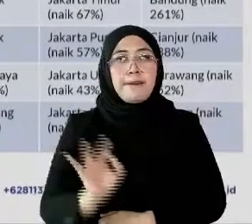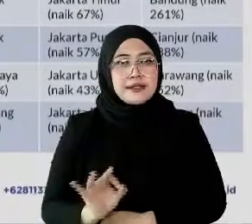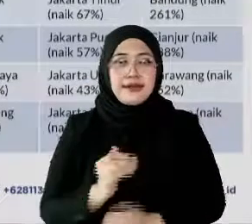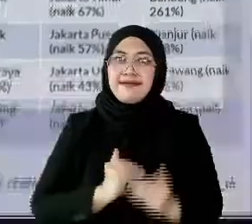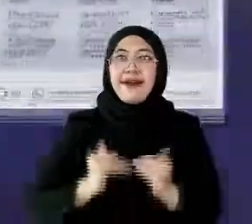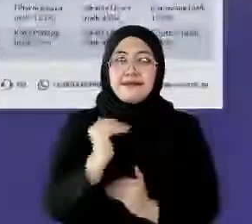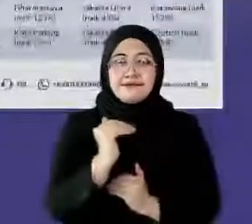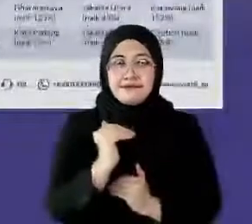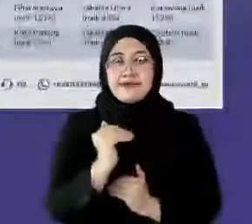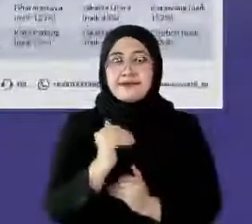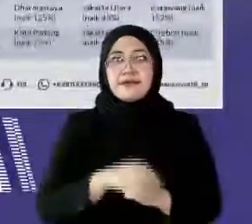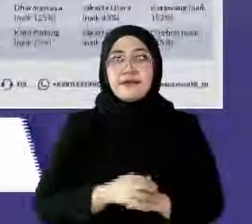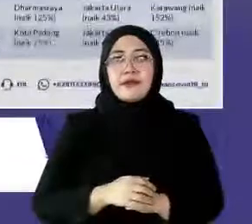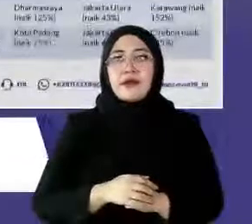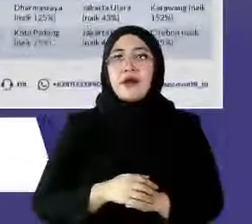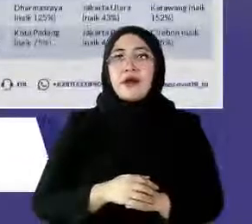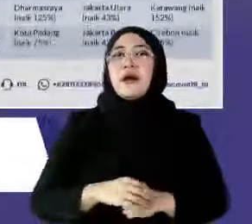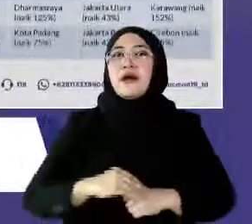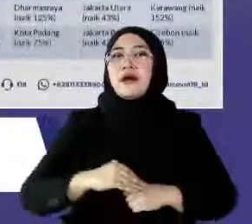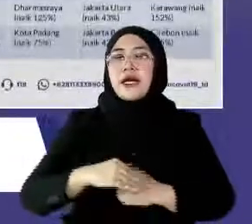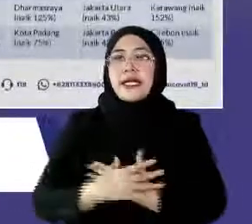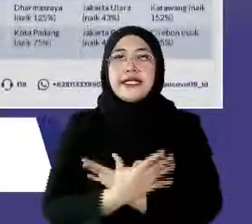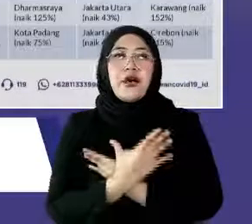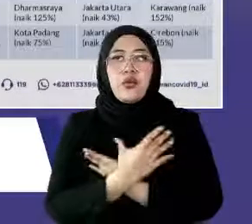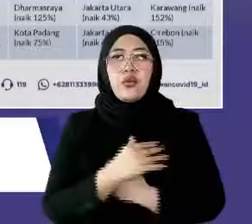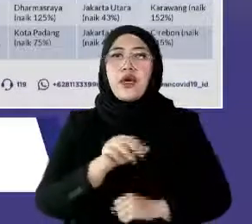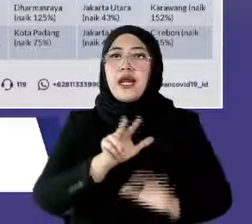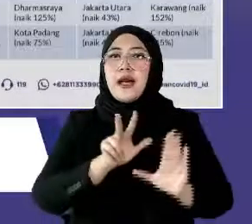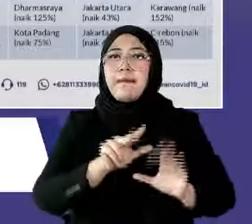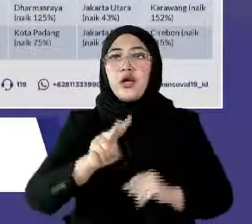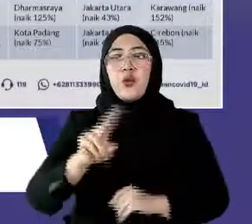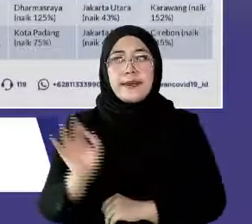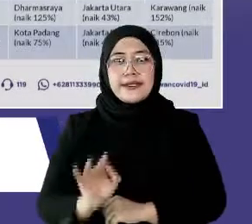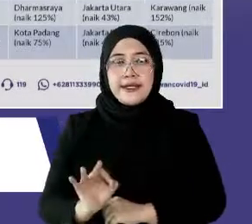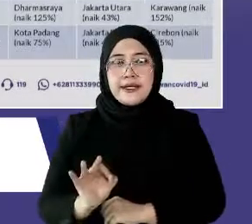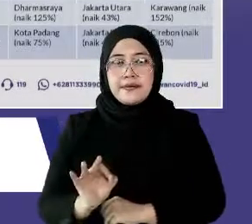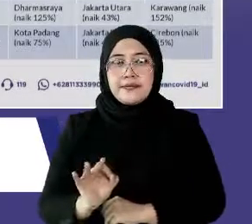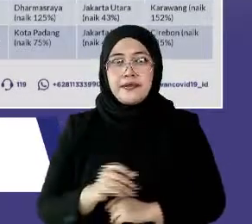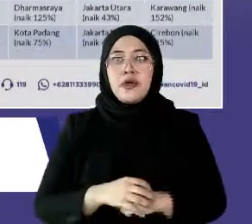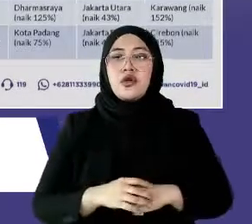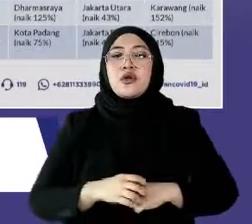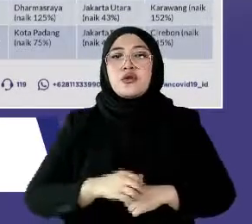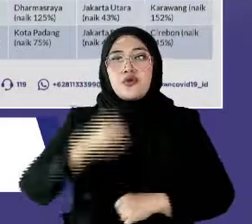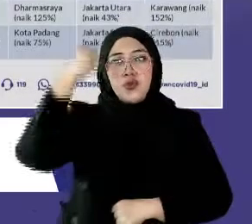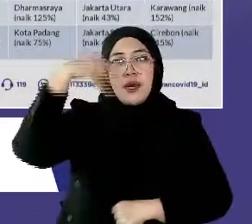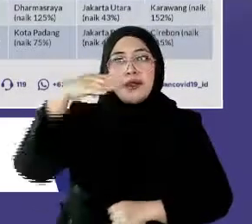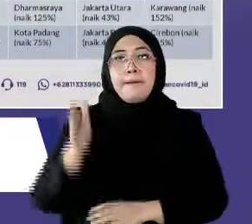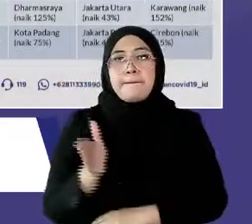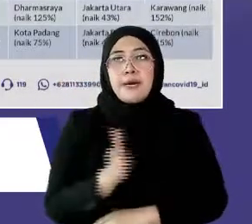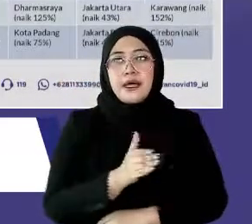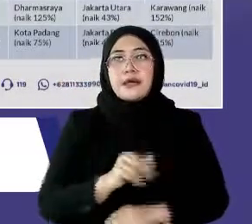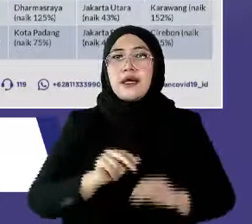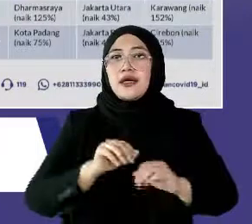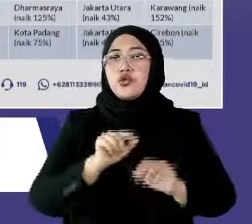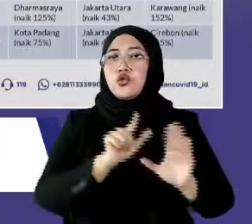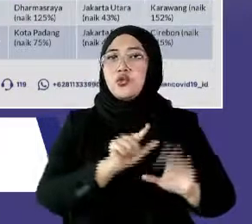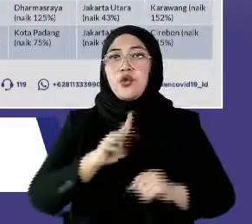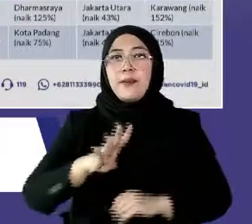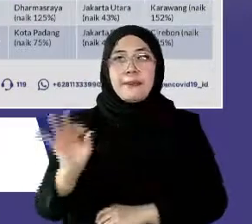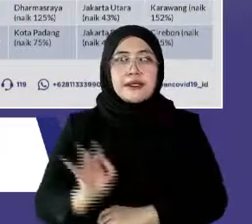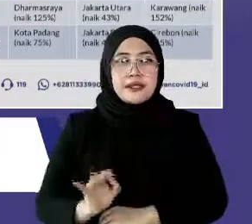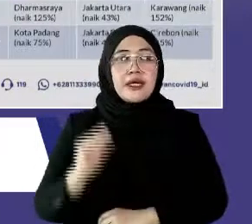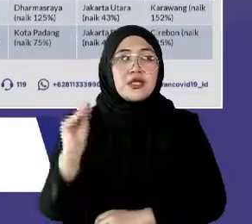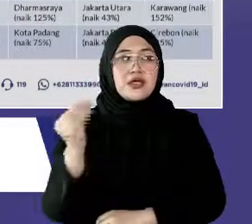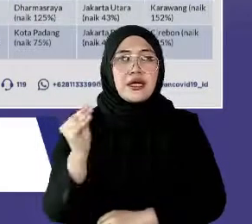naiknya kemudian ke pulau Riau naik 82 persen Sumatera Barat naik 74 persen